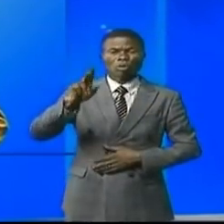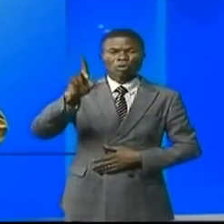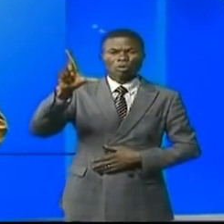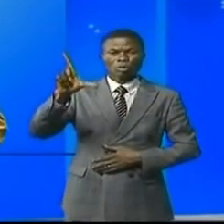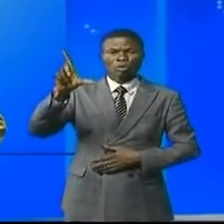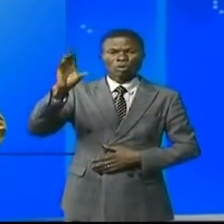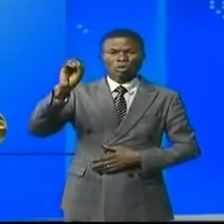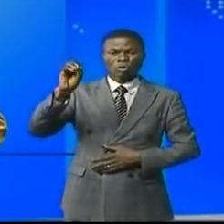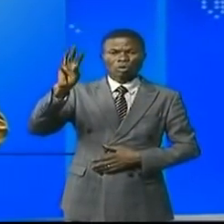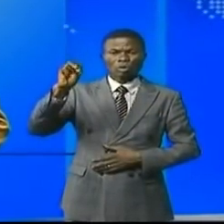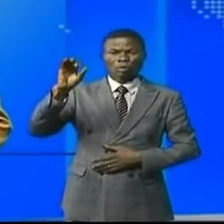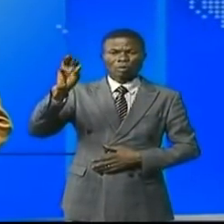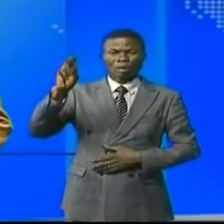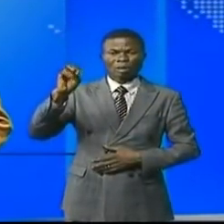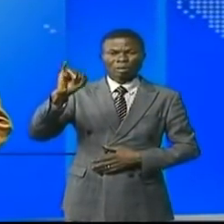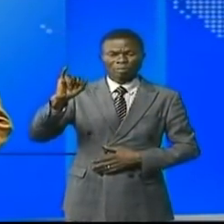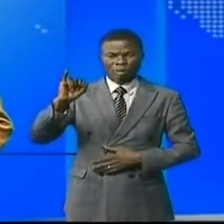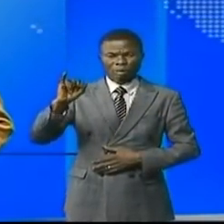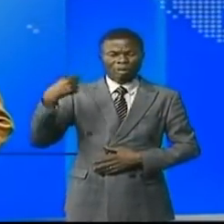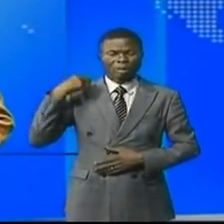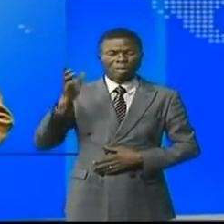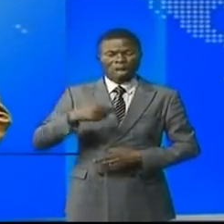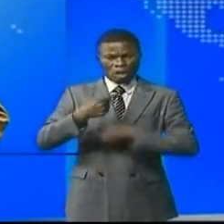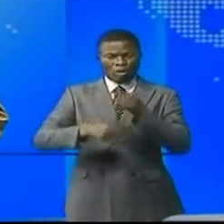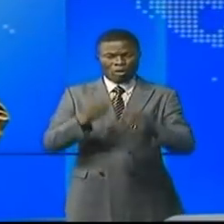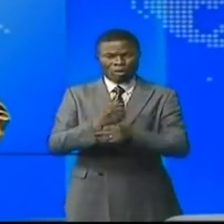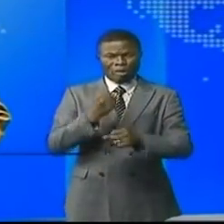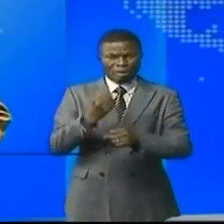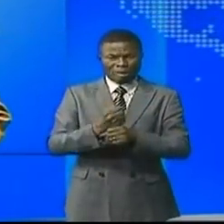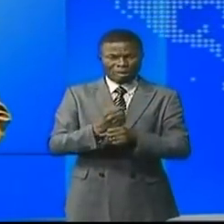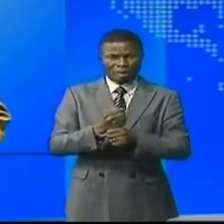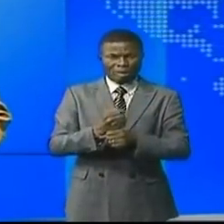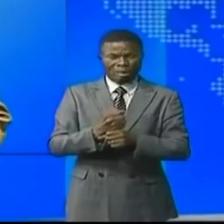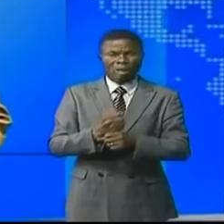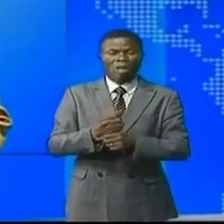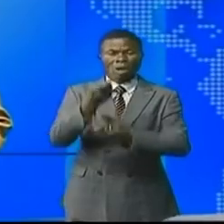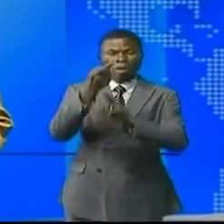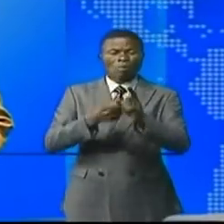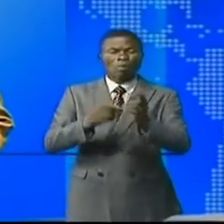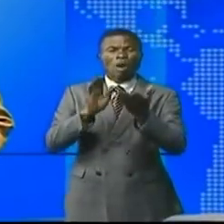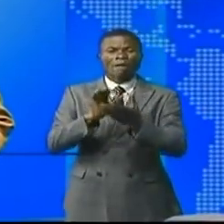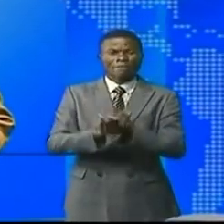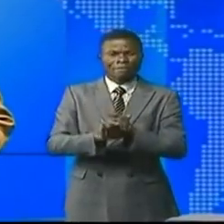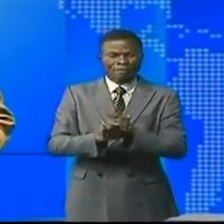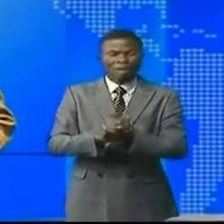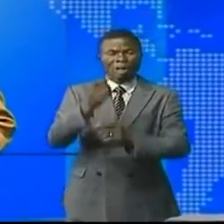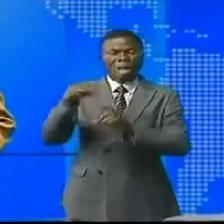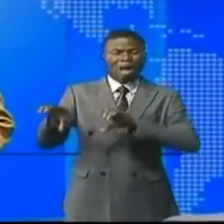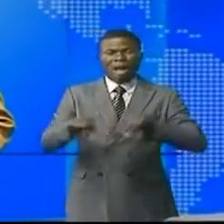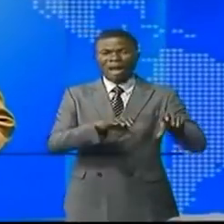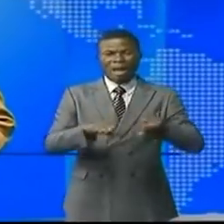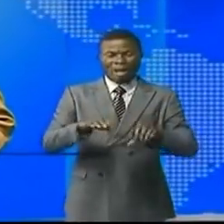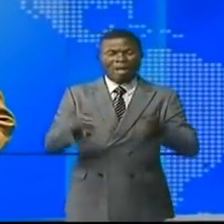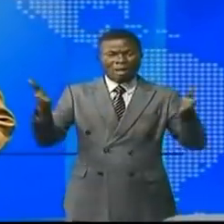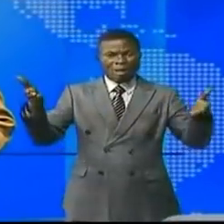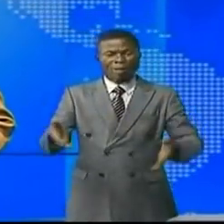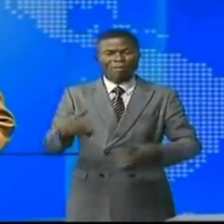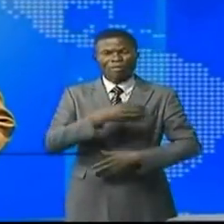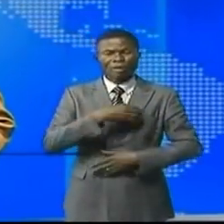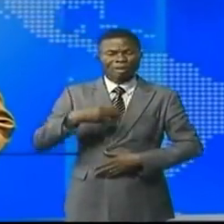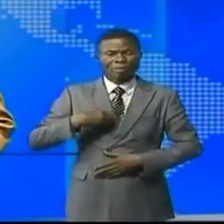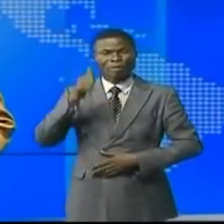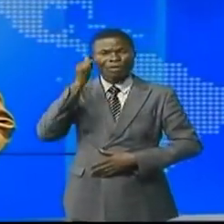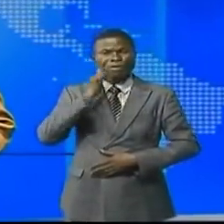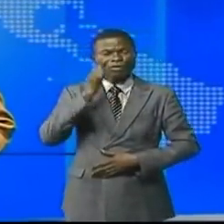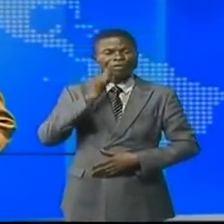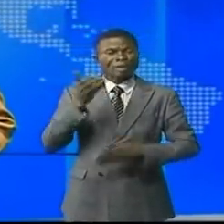de province a procédé au lancement des activités du mois de la femme, une cérémonie qui s'est déroulée en présence des femmes et filles